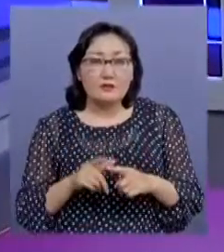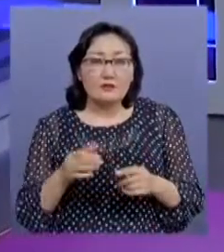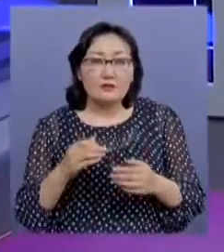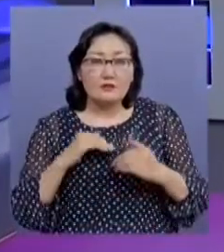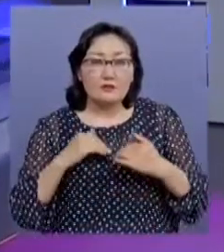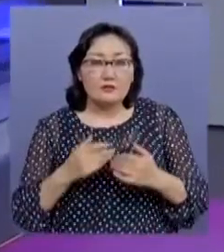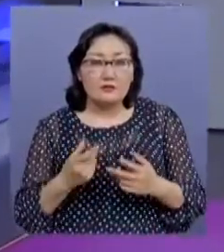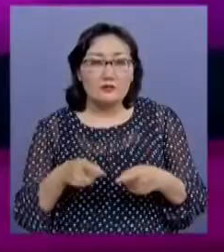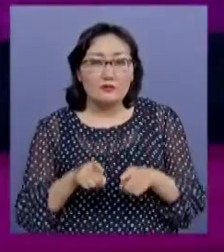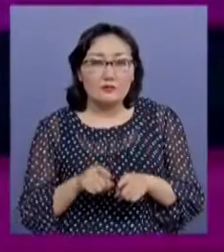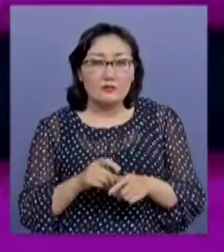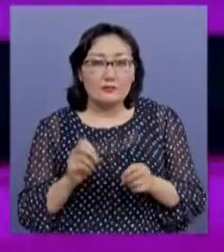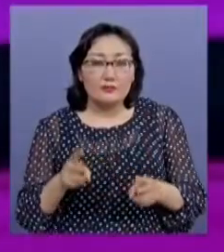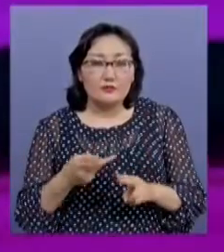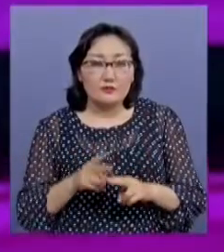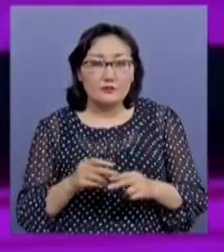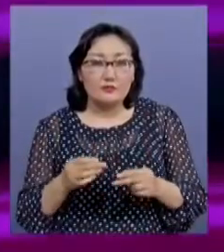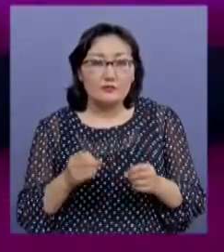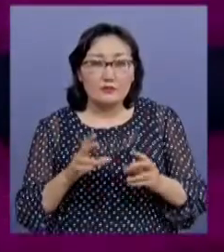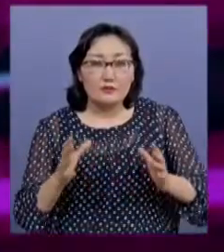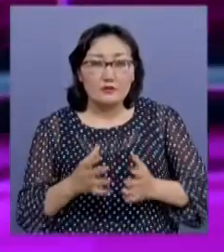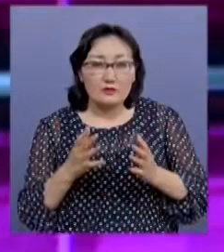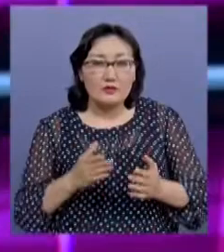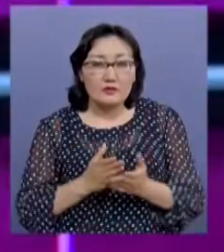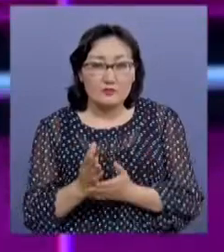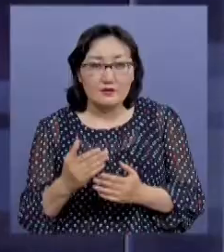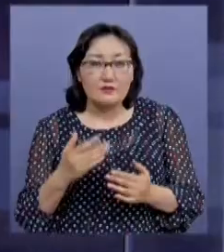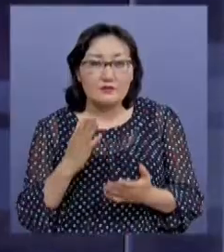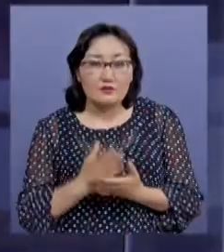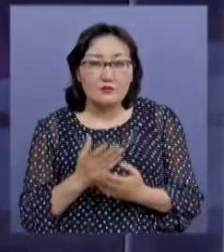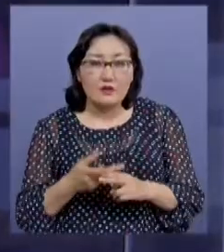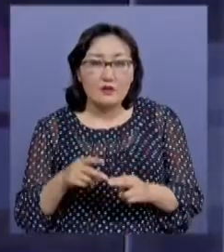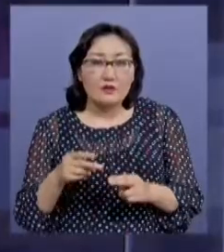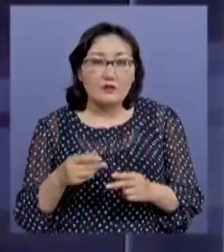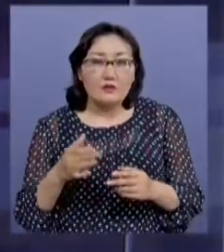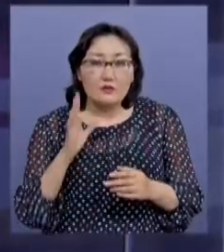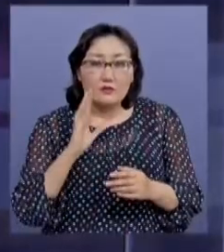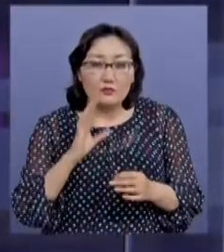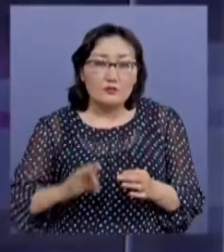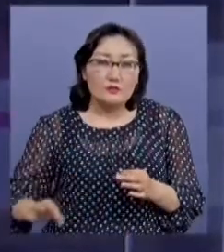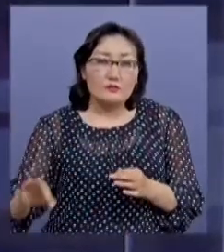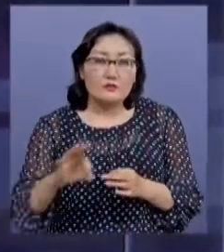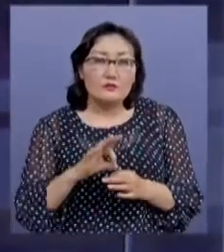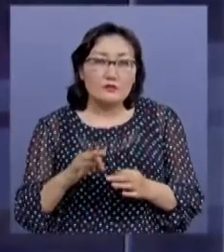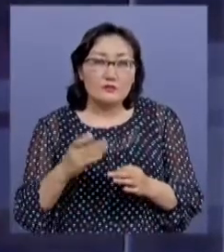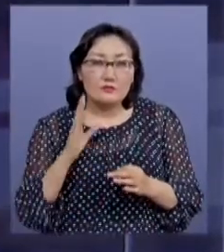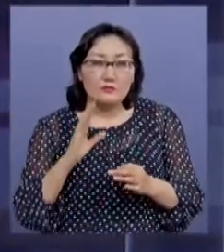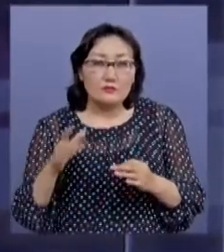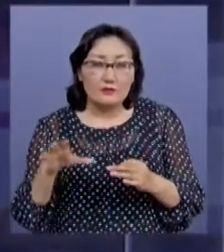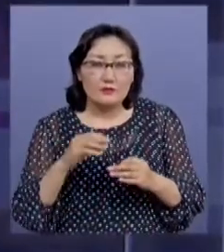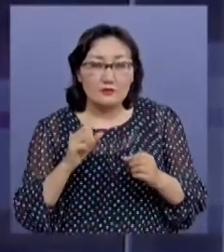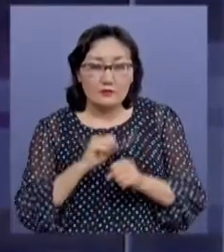алдын алу үшін бізде құтқару қызметі жеткілікті ме жалпы? Әйгерім, өзен су сағасынан жанына сая